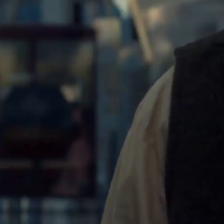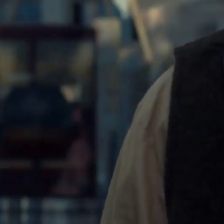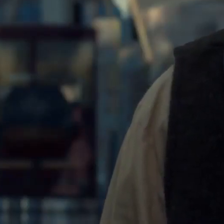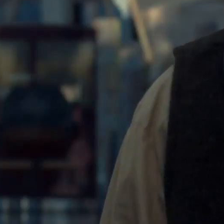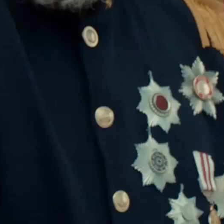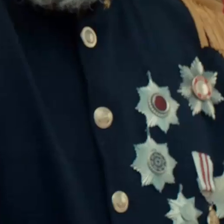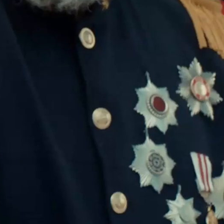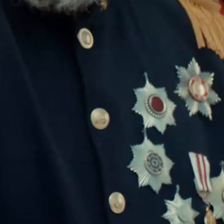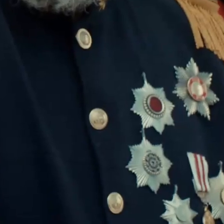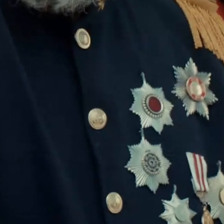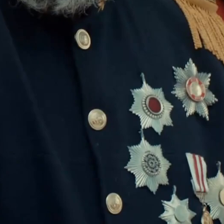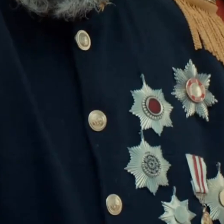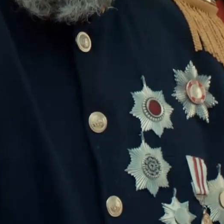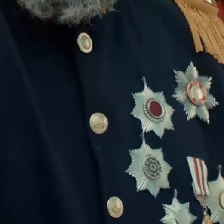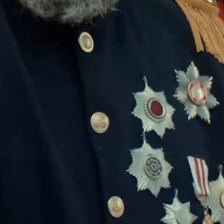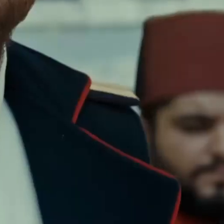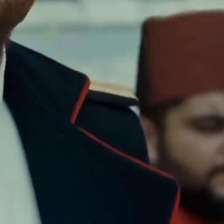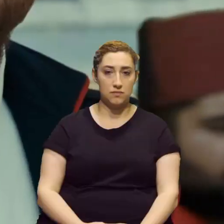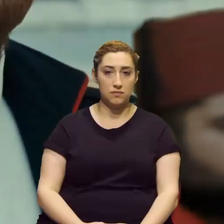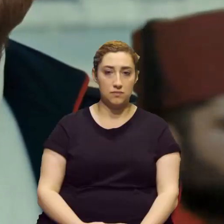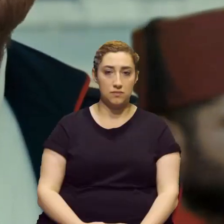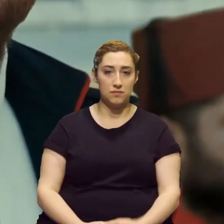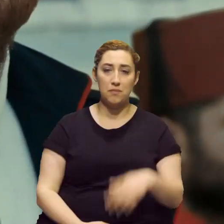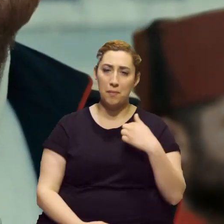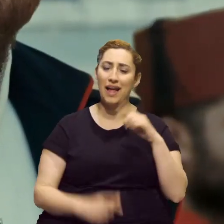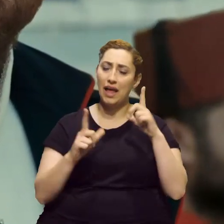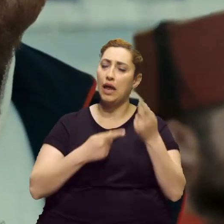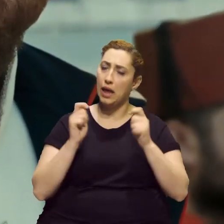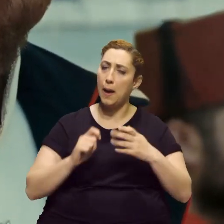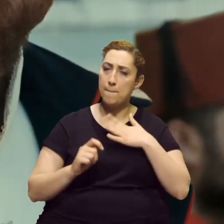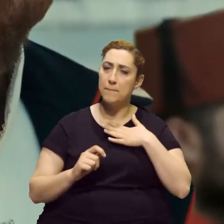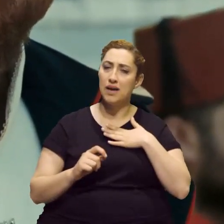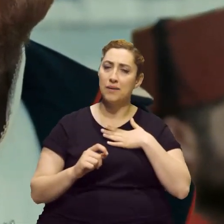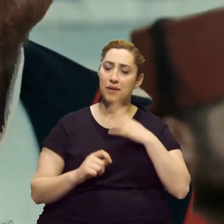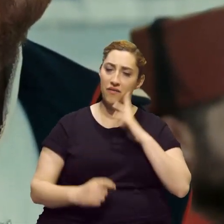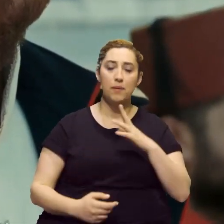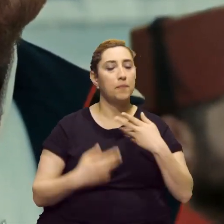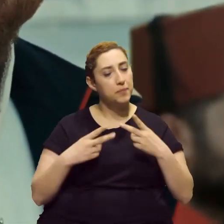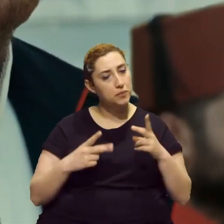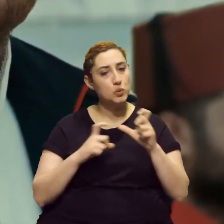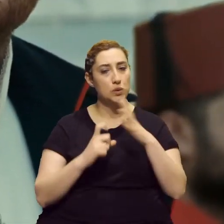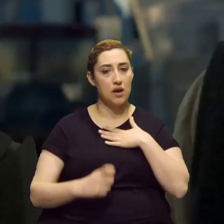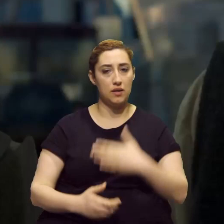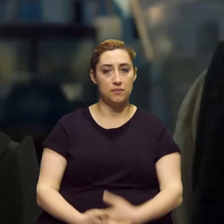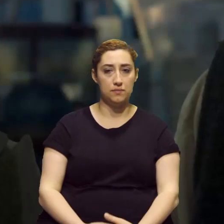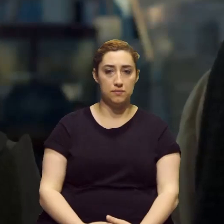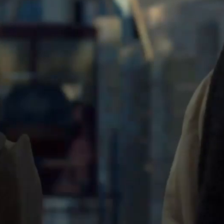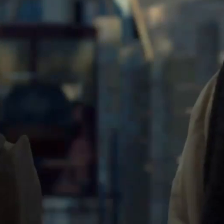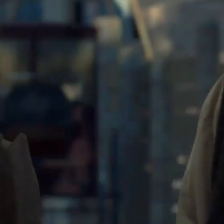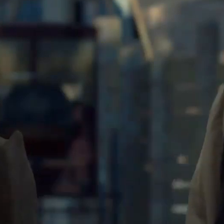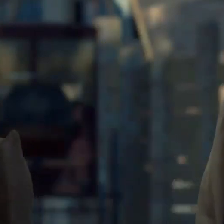koyuldu. Akbar merakla bakmaya devam ediyor. Ben gerekeni yaparım Şeyhülislam efendim. Peki sultanım.